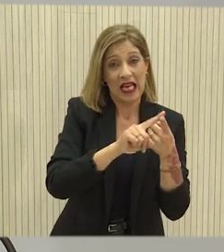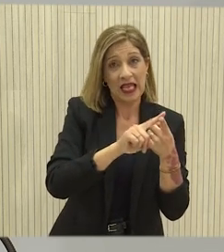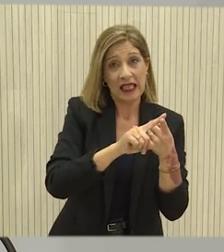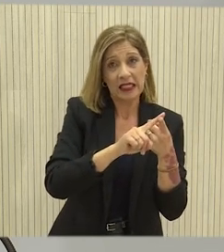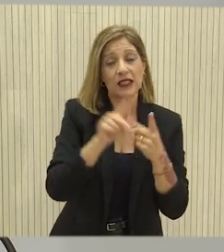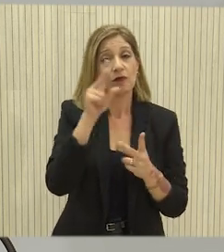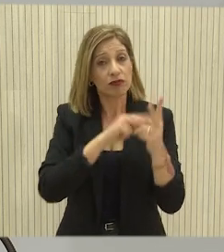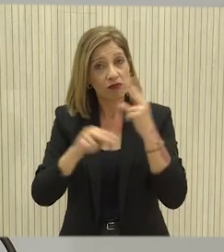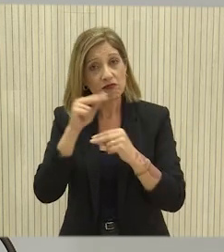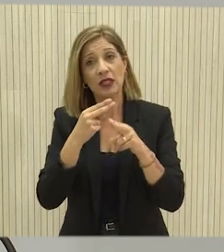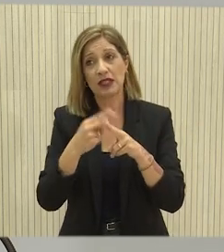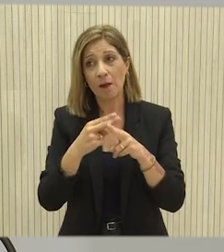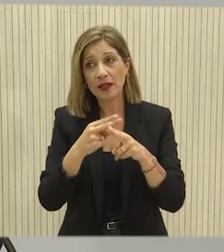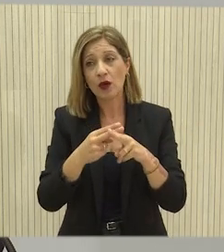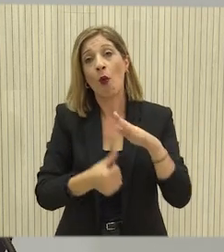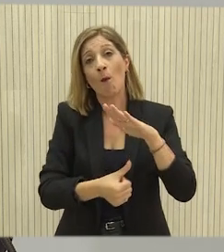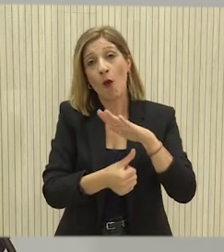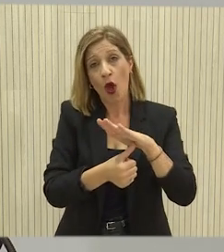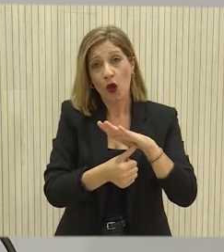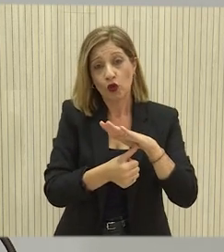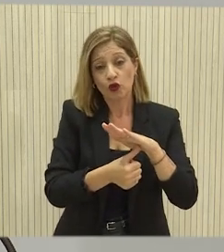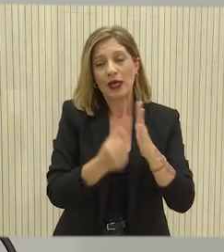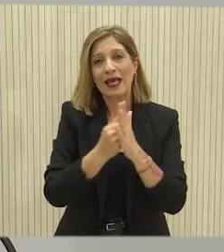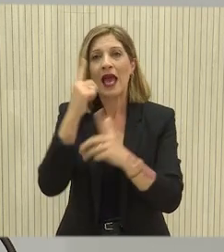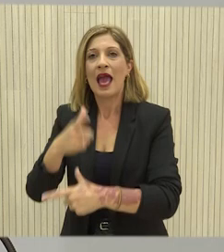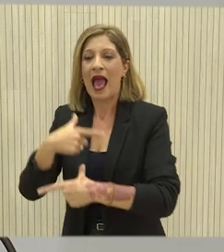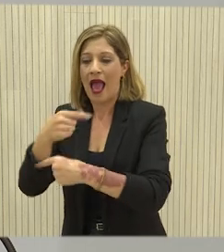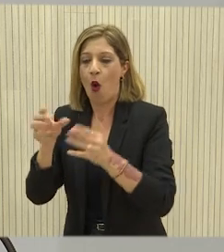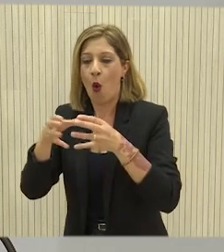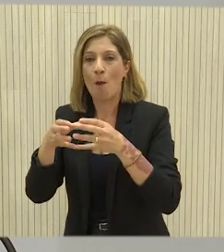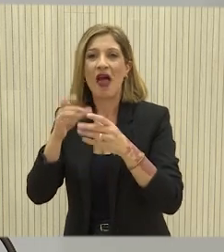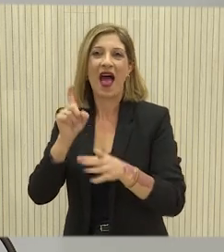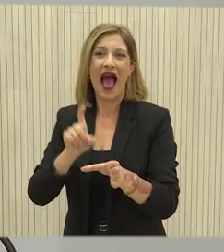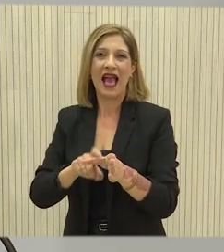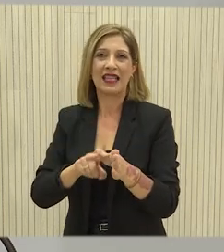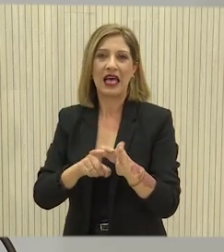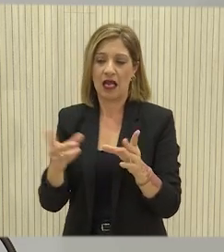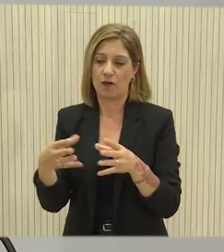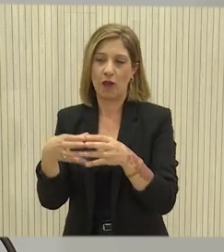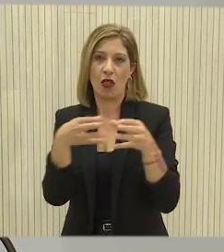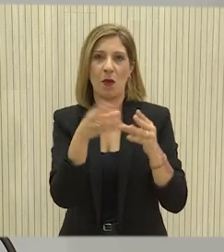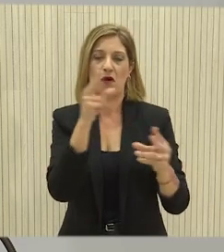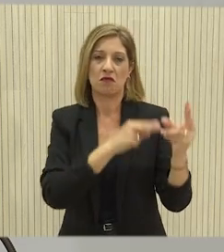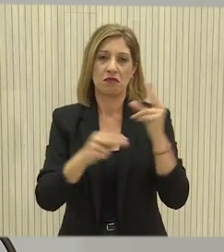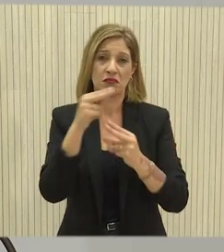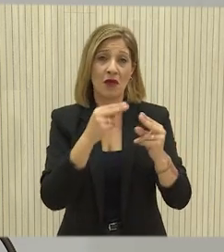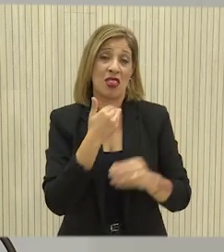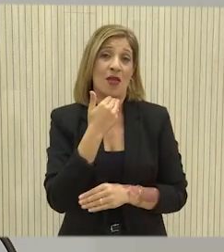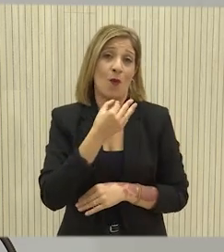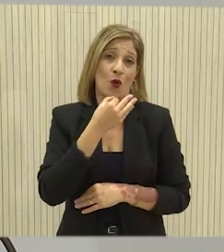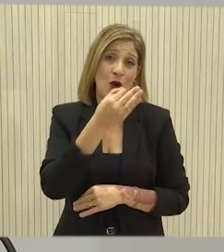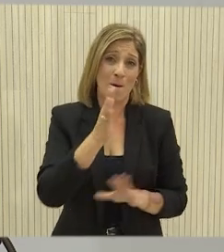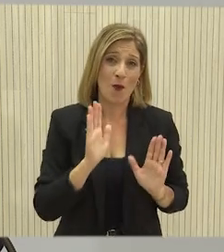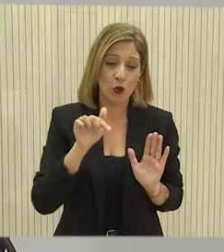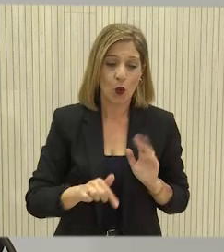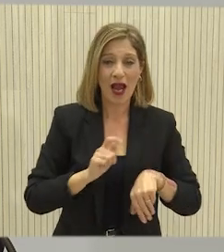μια ουσιαστική συνάντηση μεταξύ του Πρόεδρου της Δημοκρατίας και αντιπροσωπείας της εταιρείας Chevron. Οι διαπραγματεύσεις βρίσκονται σε εξέλιξη. Δεν μπορώ να επεκταθώ περισσότερο.